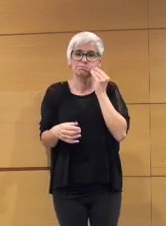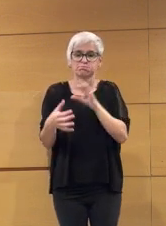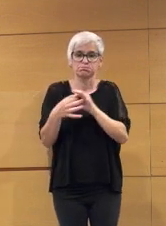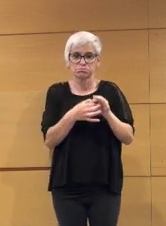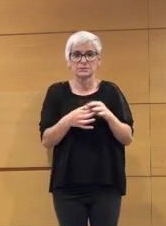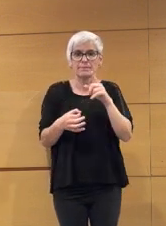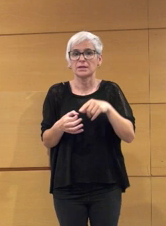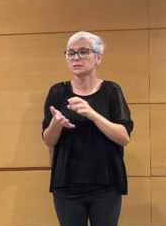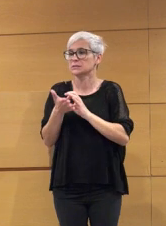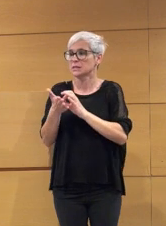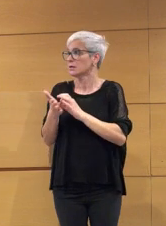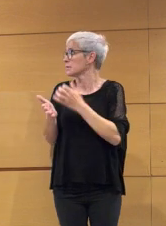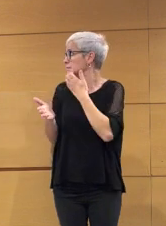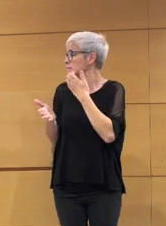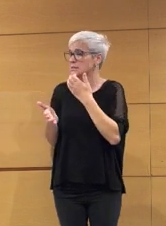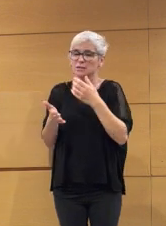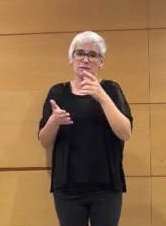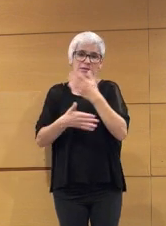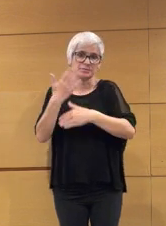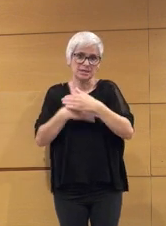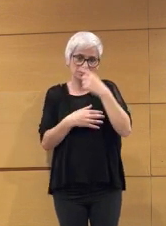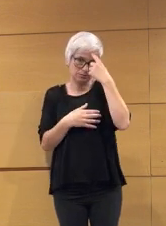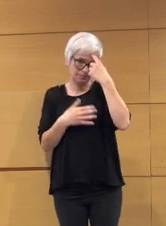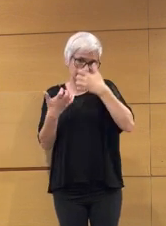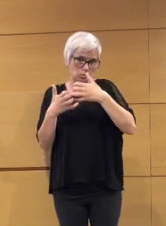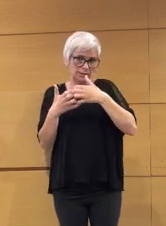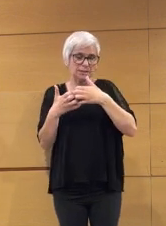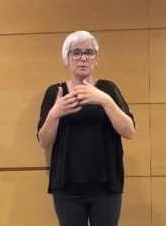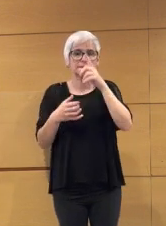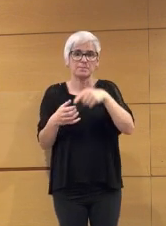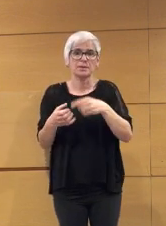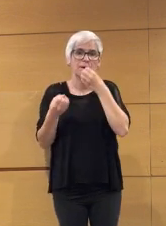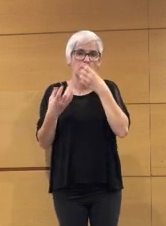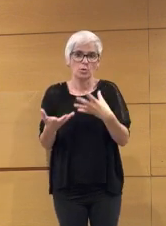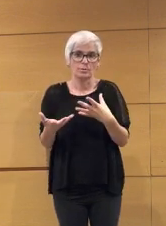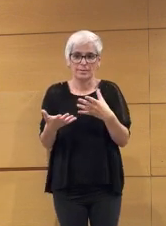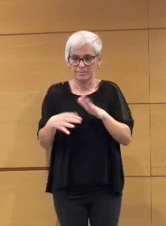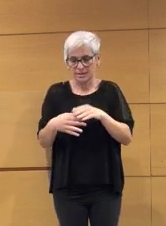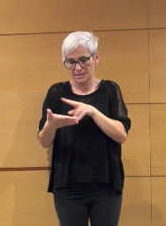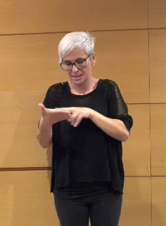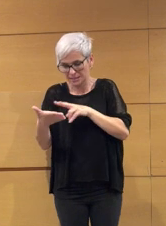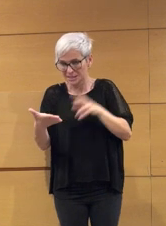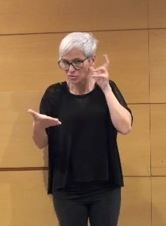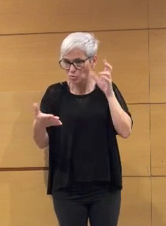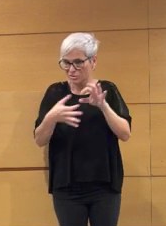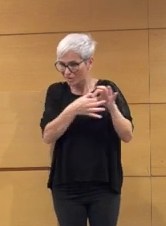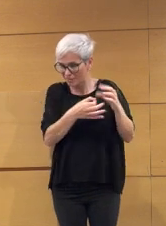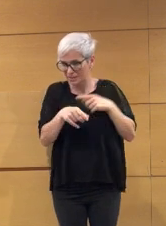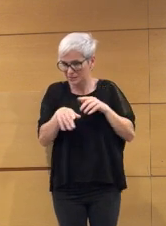més recentment amb discapacitats cognitives, que els va molt bé l'audiosubtitulació per poder llegir i escoltar